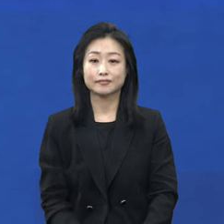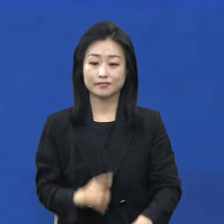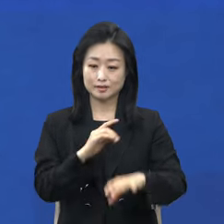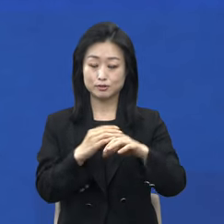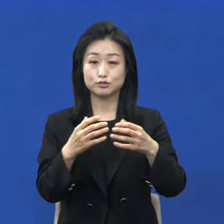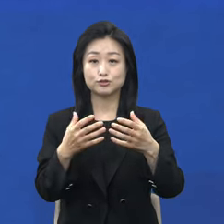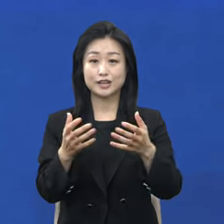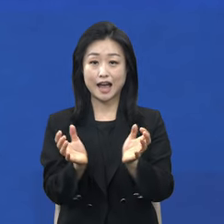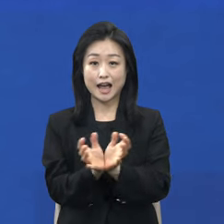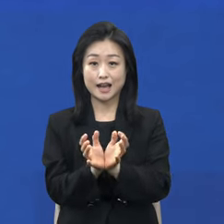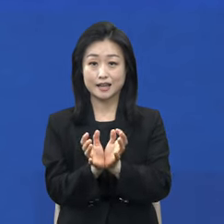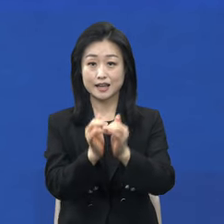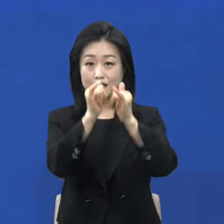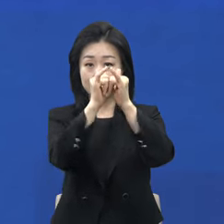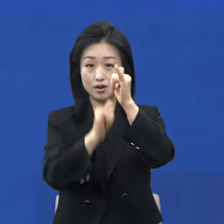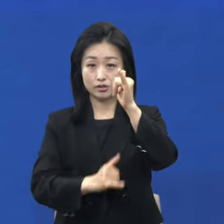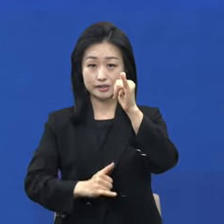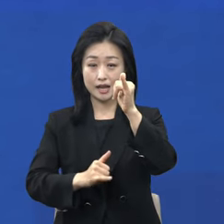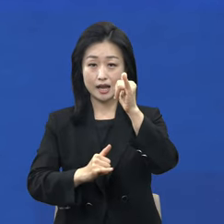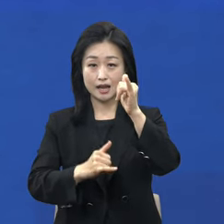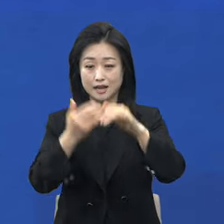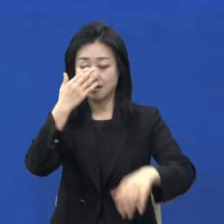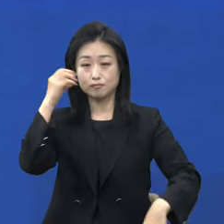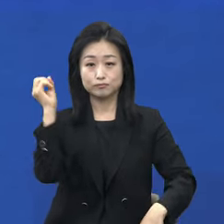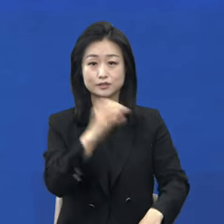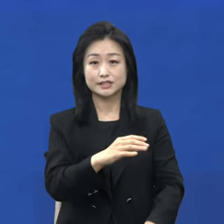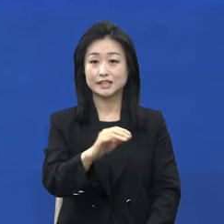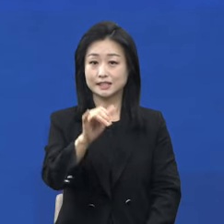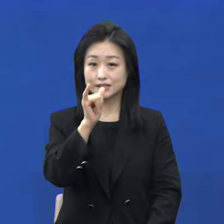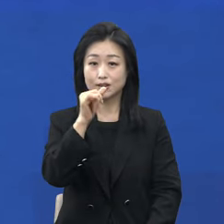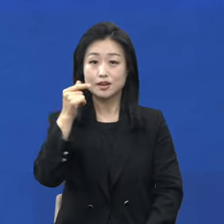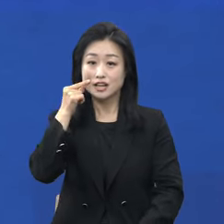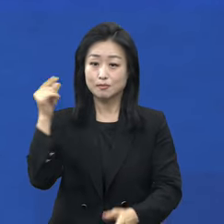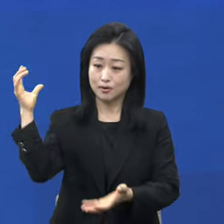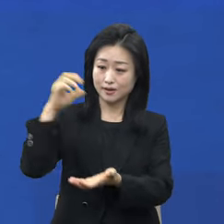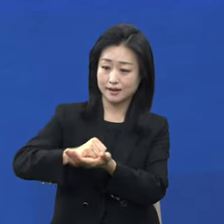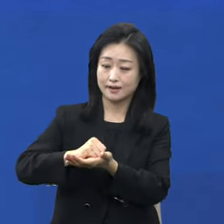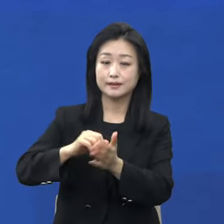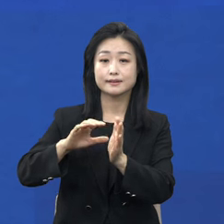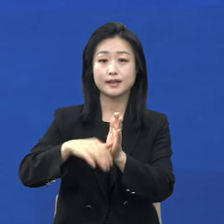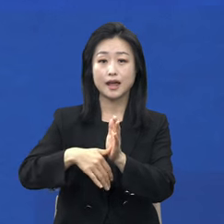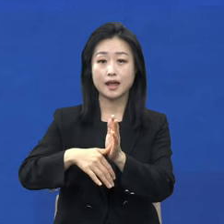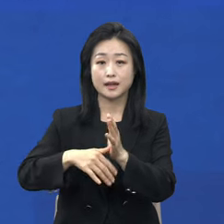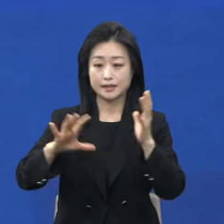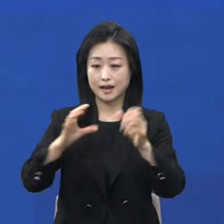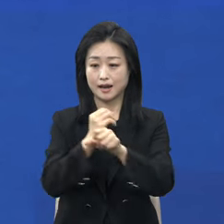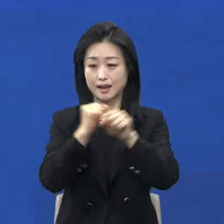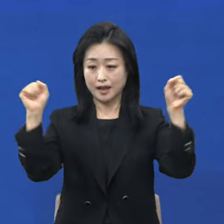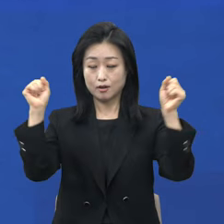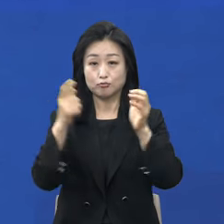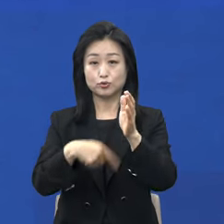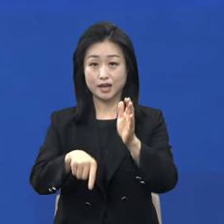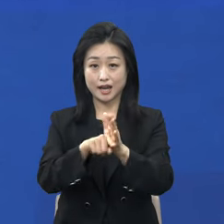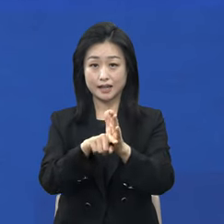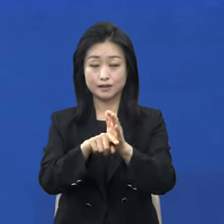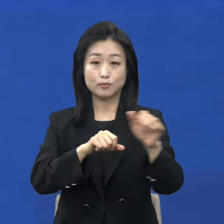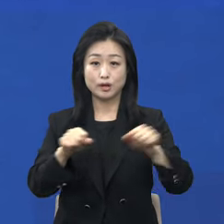민주당의 역사가 부정당하고 있습니다. 일제 강점기, 독립운동,